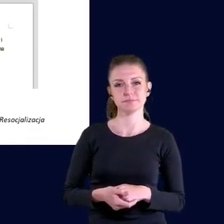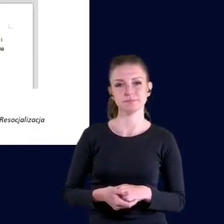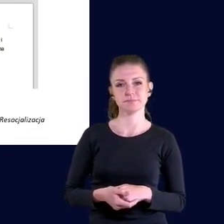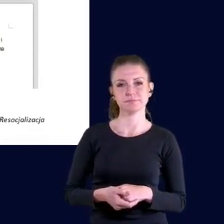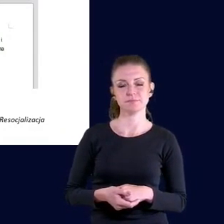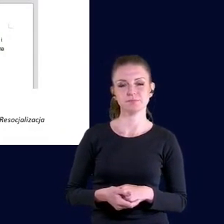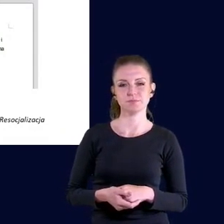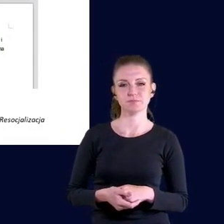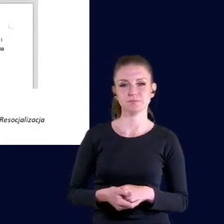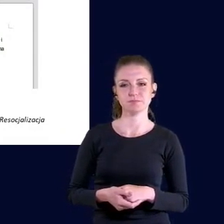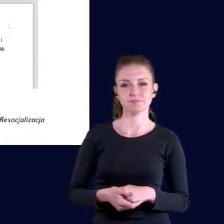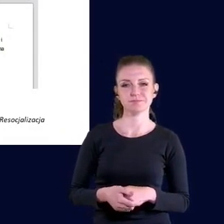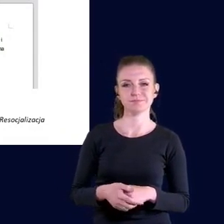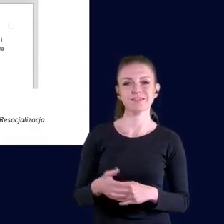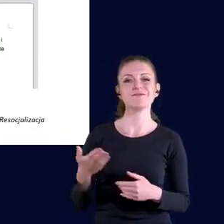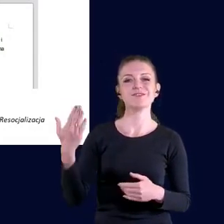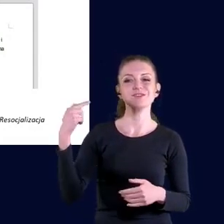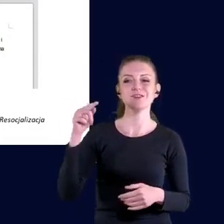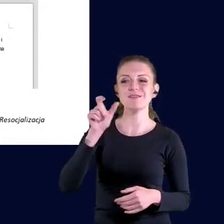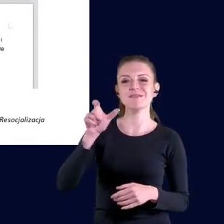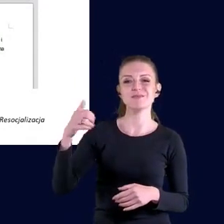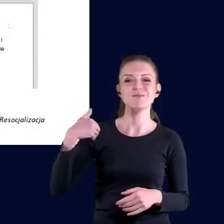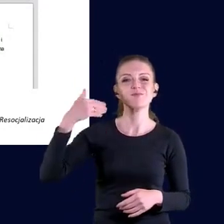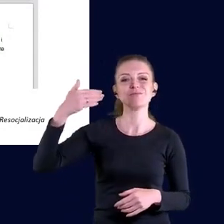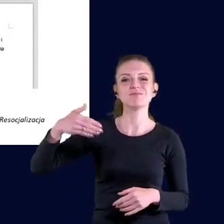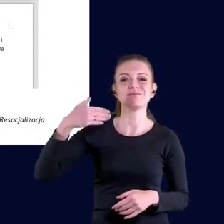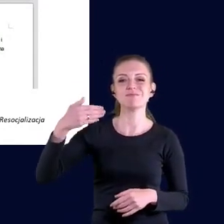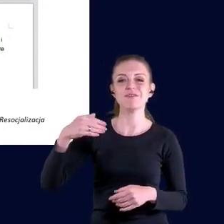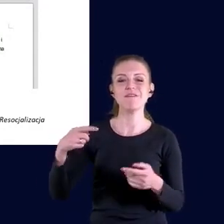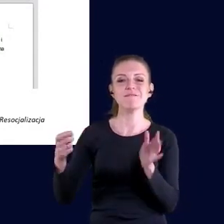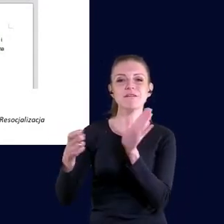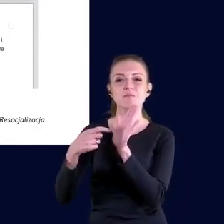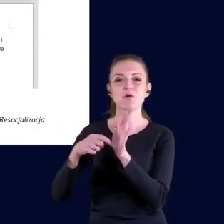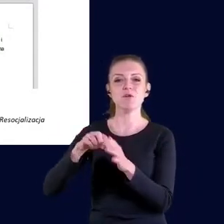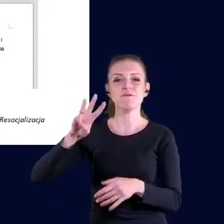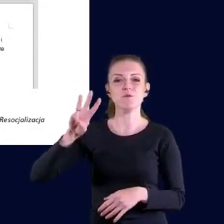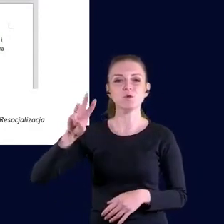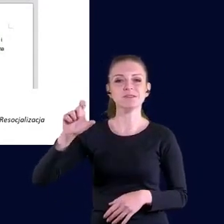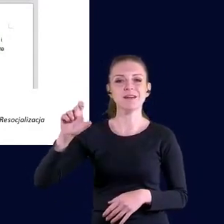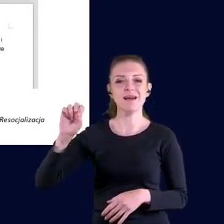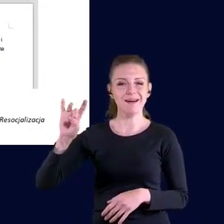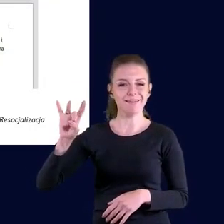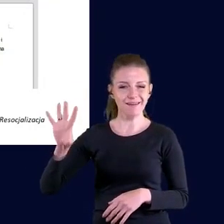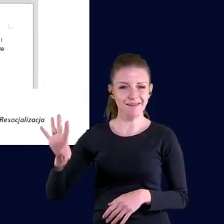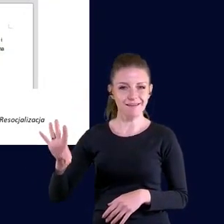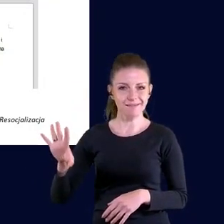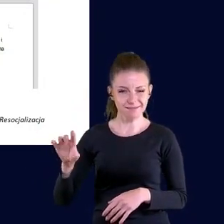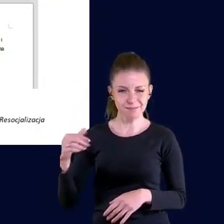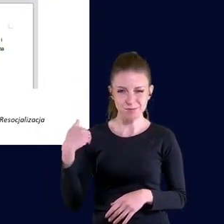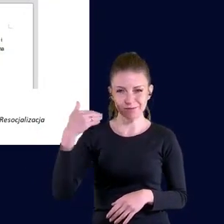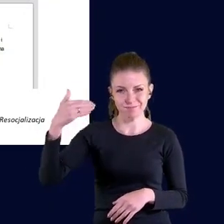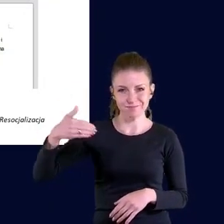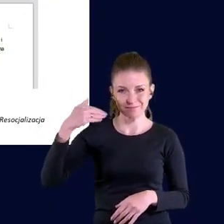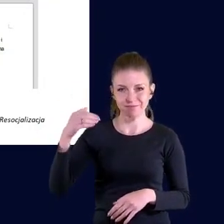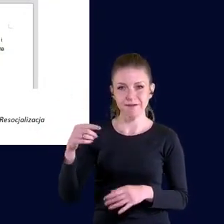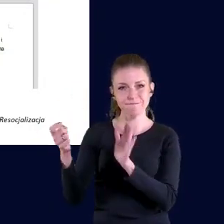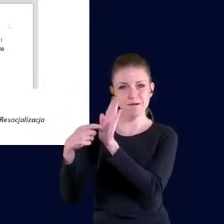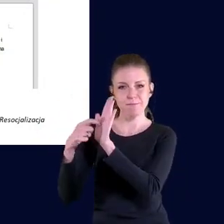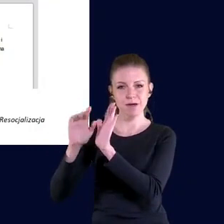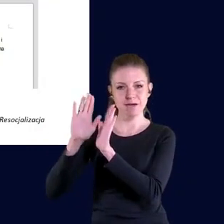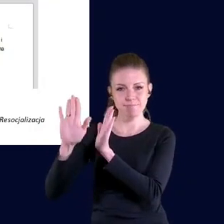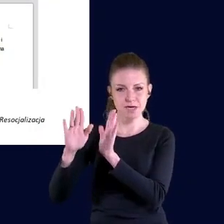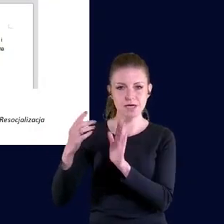dostosowywaniu dokumentów do wymogów w drugie Jeśli chodzi o adaptację które są przygotowywane w ramach